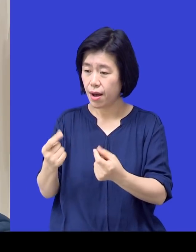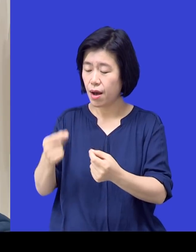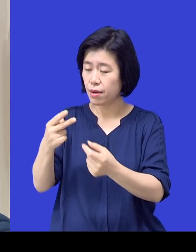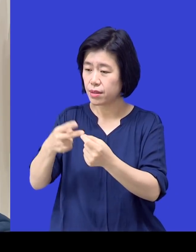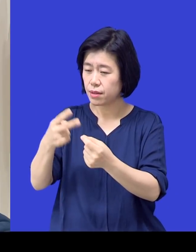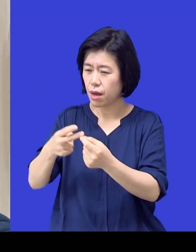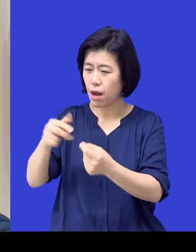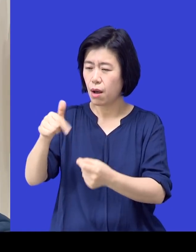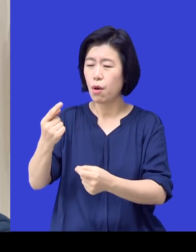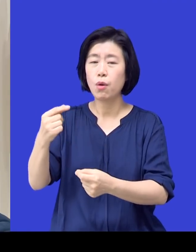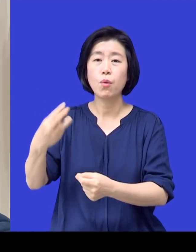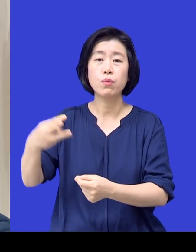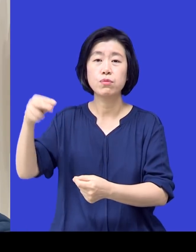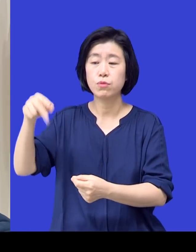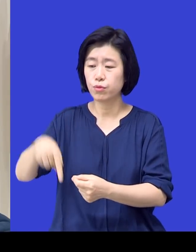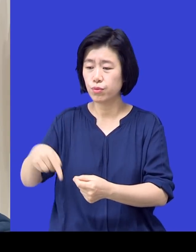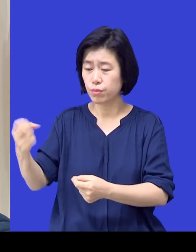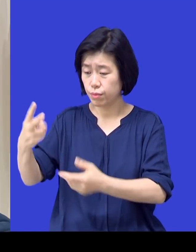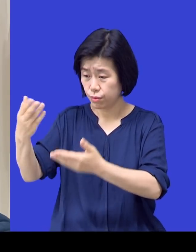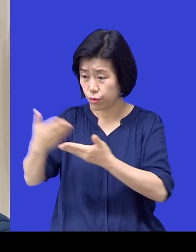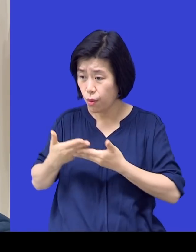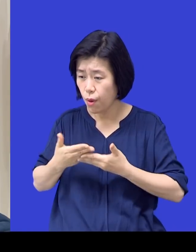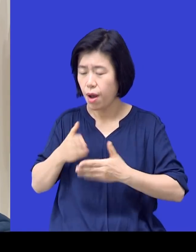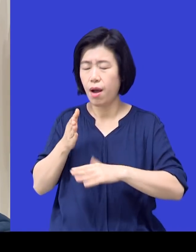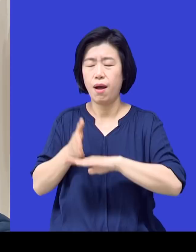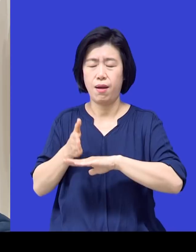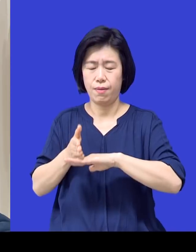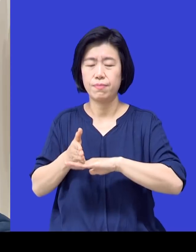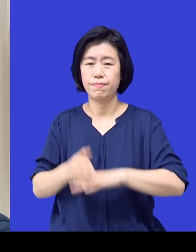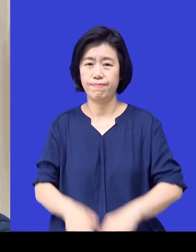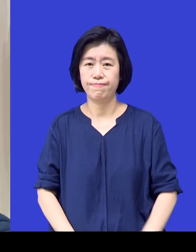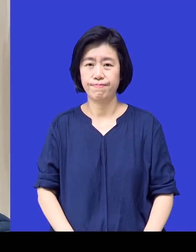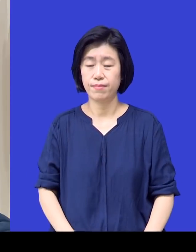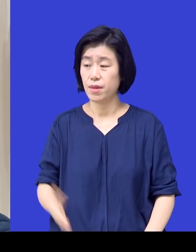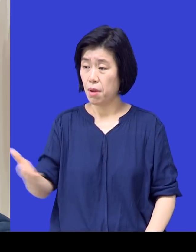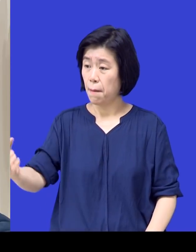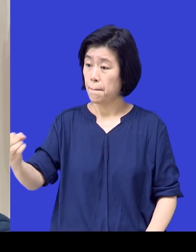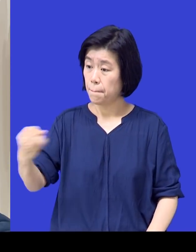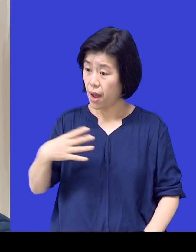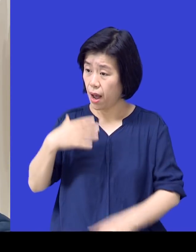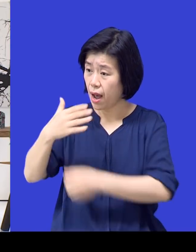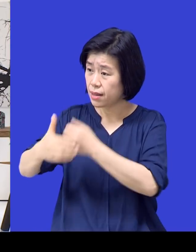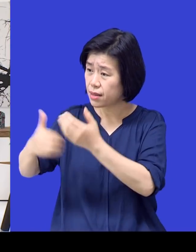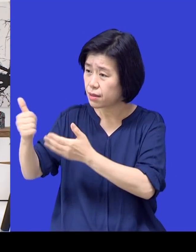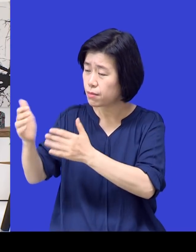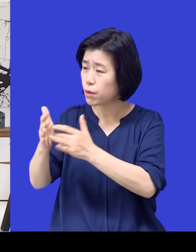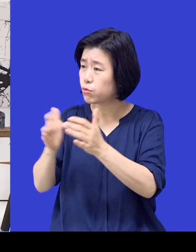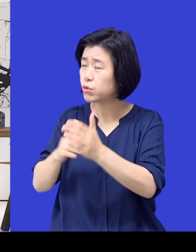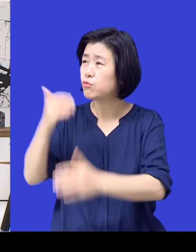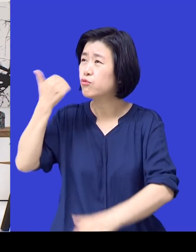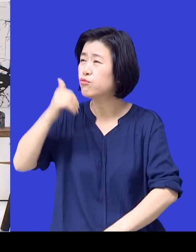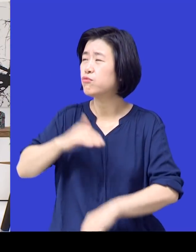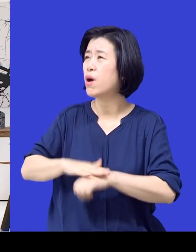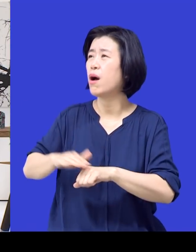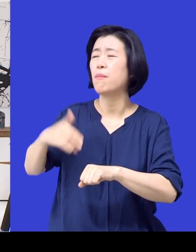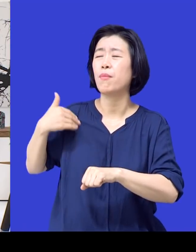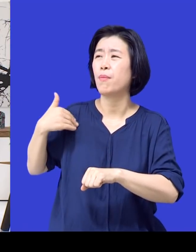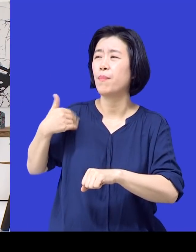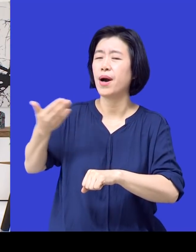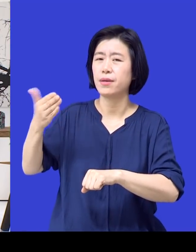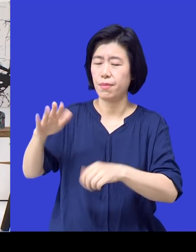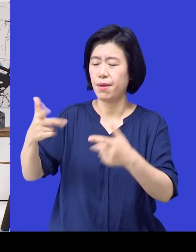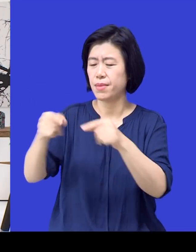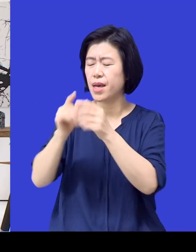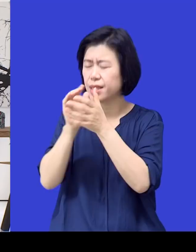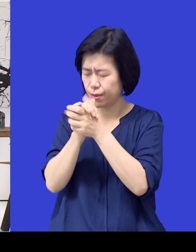목사님이 얘기하는 그 예수님을 나는 모르지만 붙잡고 같이 기도하겠습니다. 감사합니다.